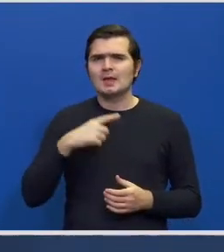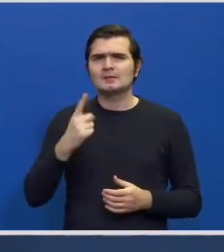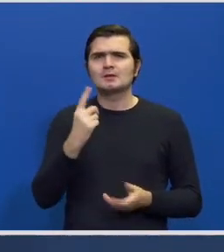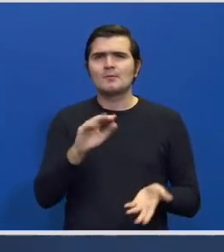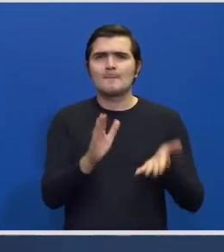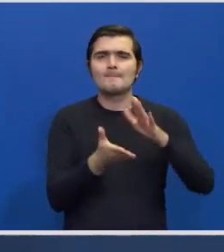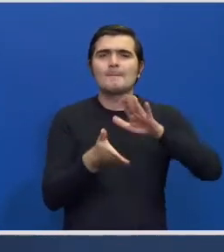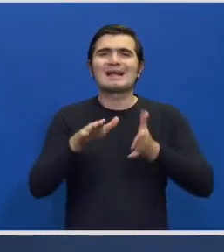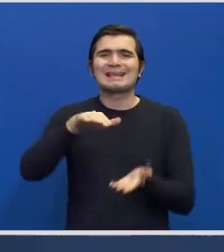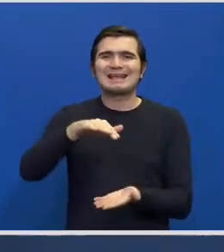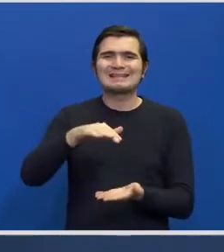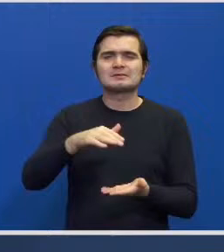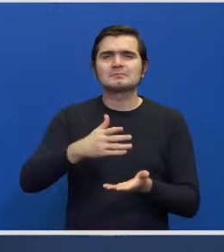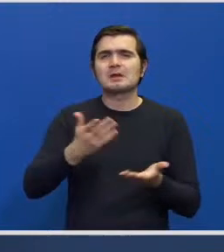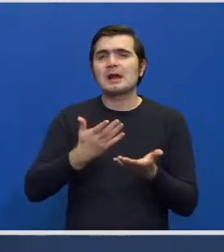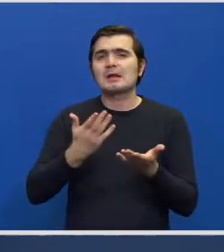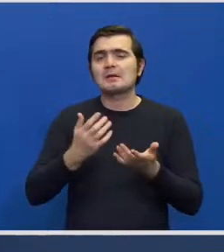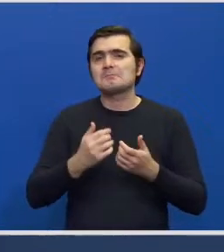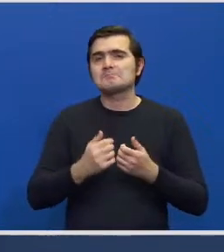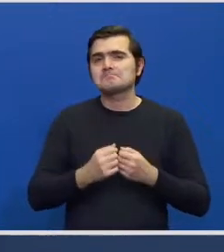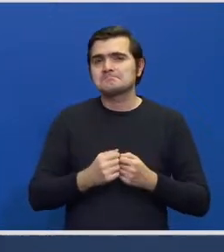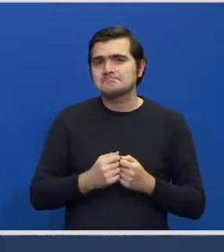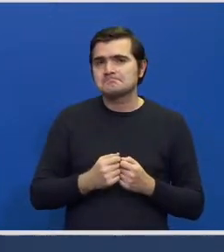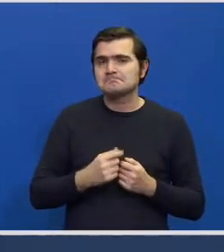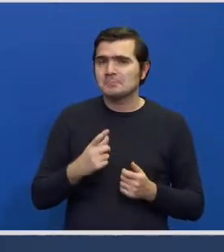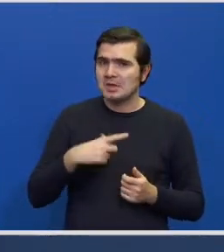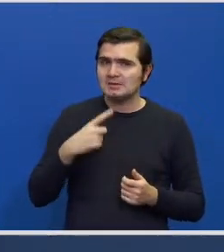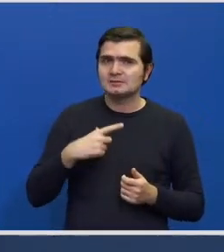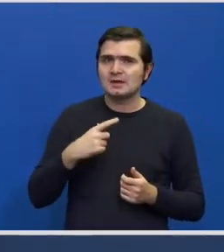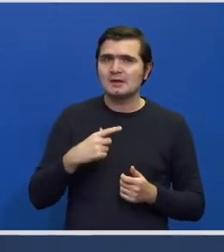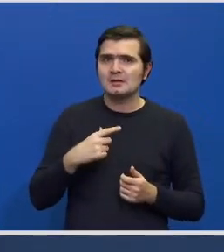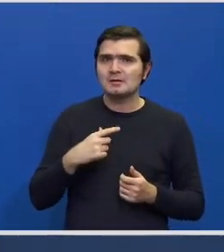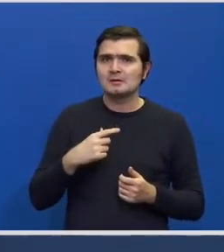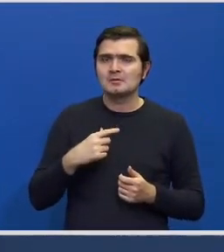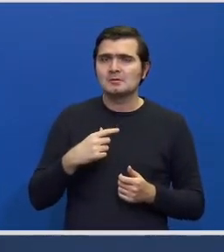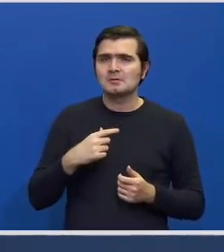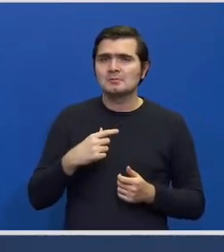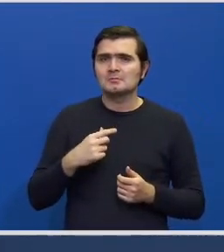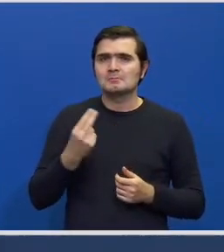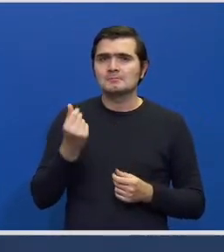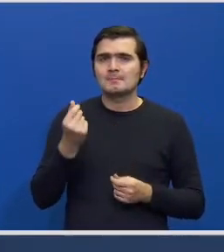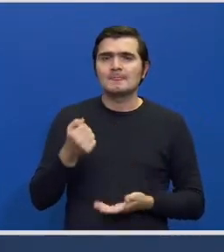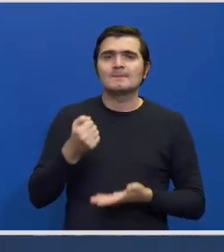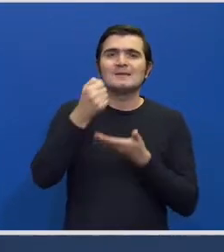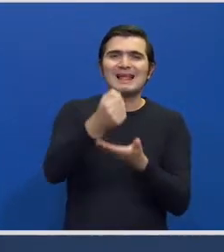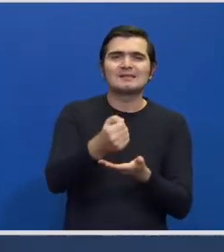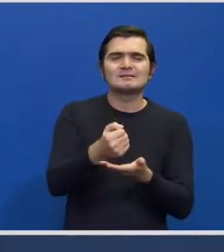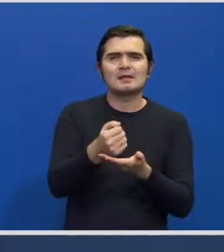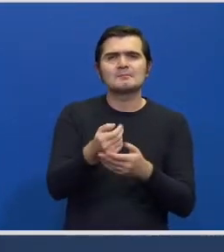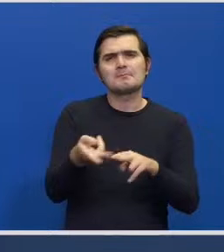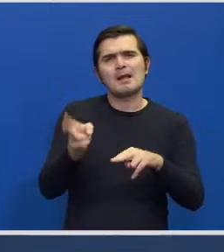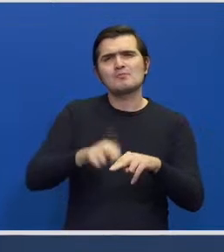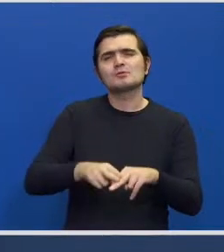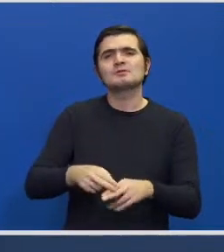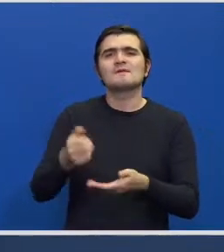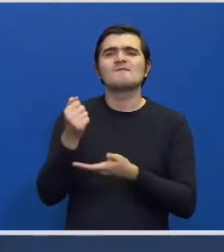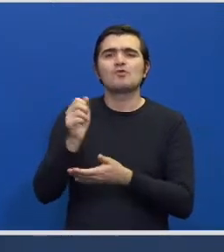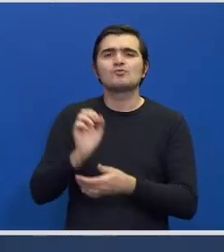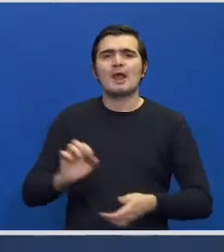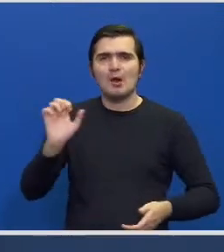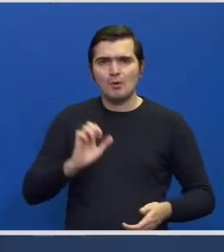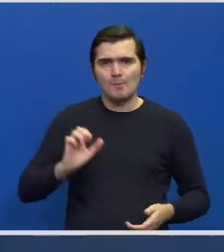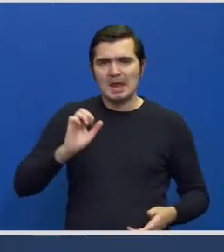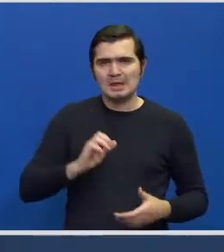guvernului, fiind un pachet care este în cea mai mare parte finanțat